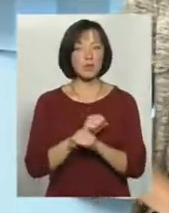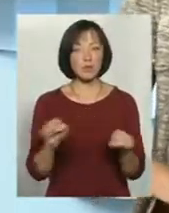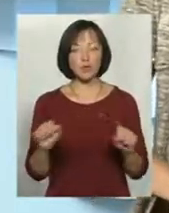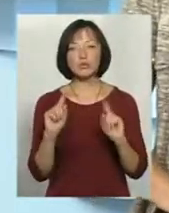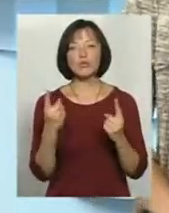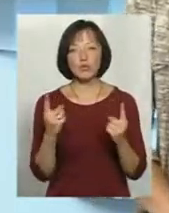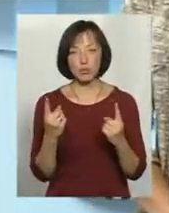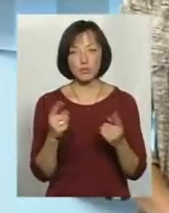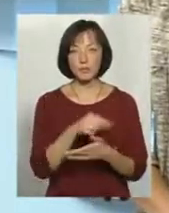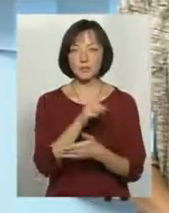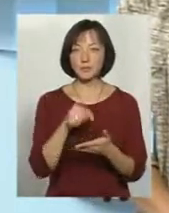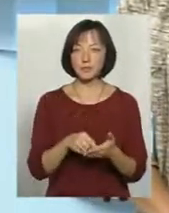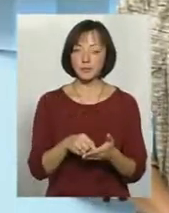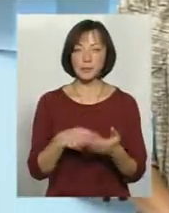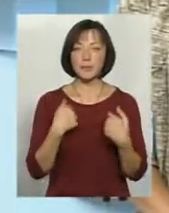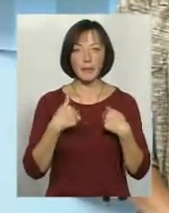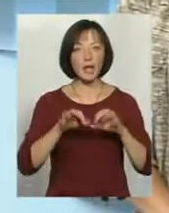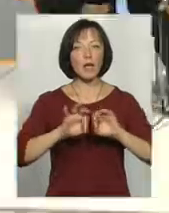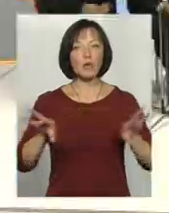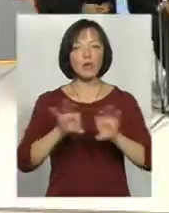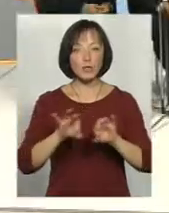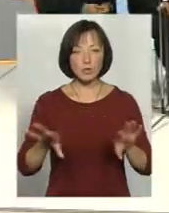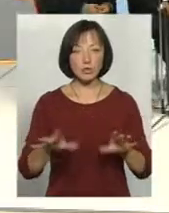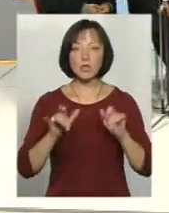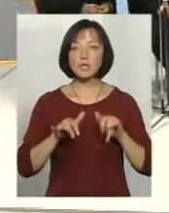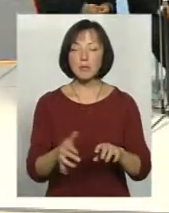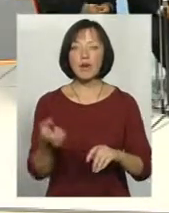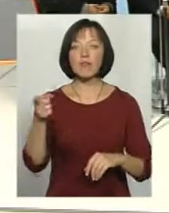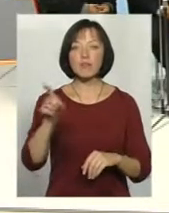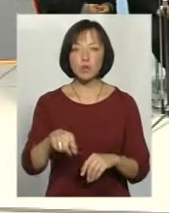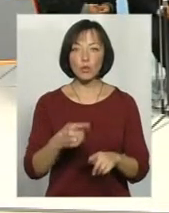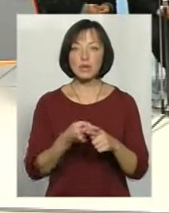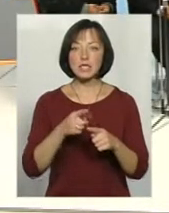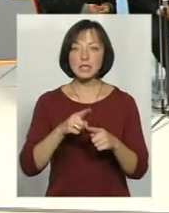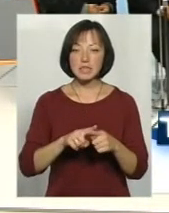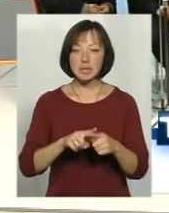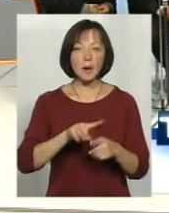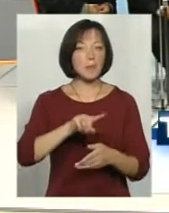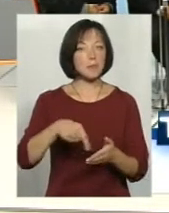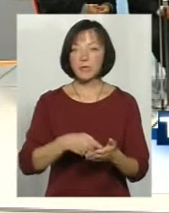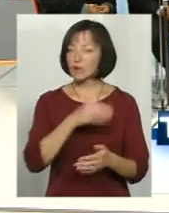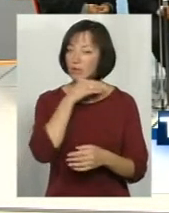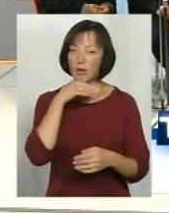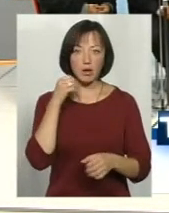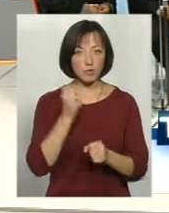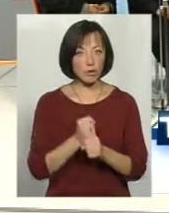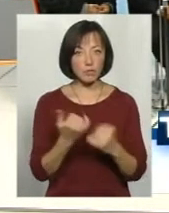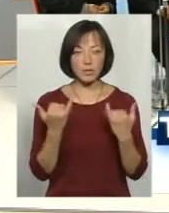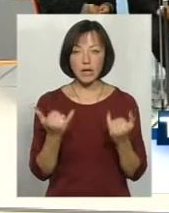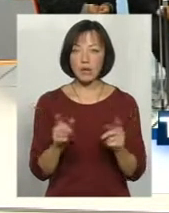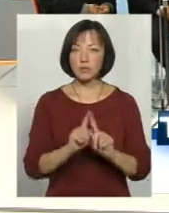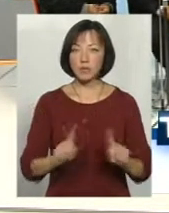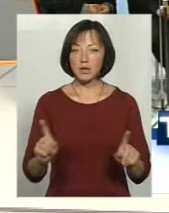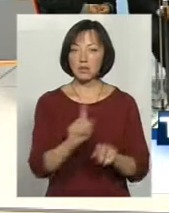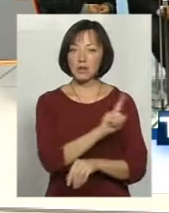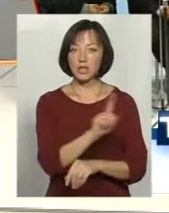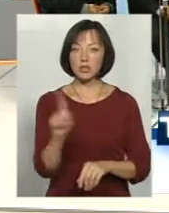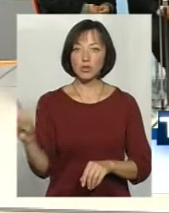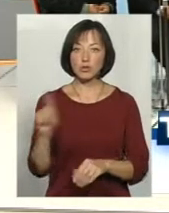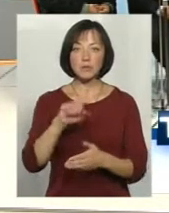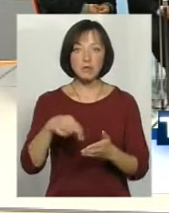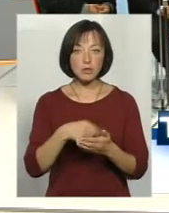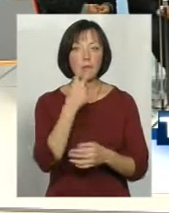Чому? Я поясню вам чому. Справа в тому, що та програма, місто дуже багато робить. Угу. Зараз особливо я їжу містом, я